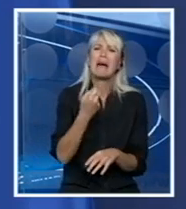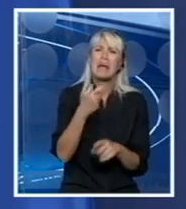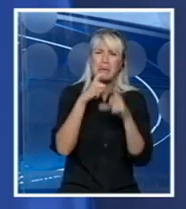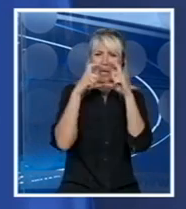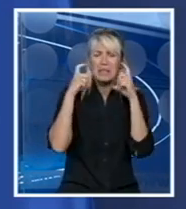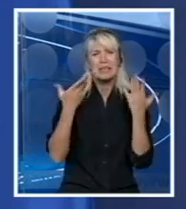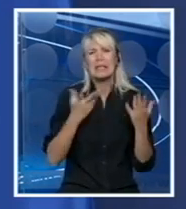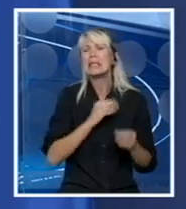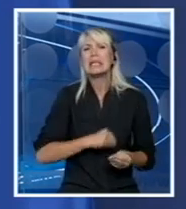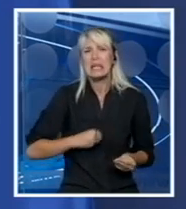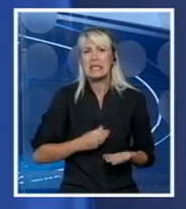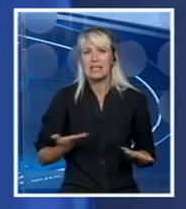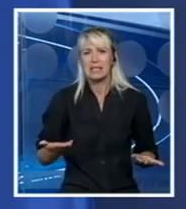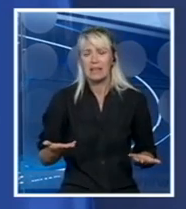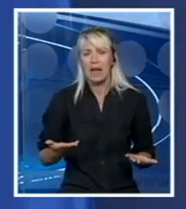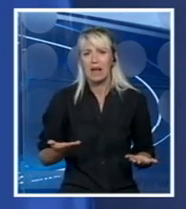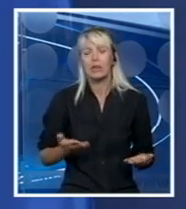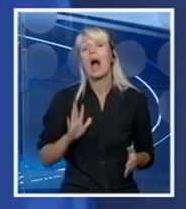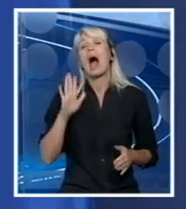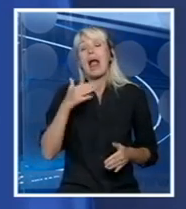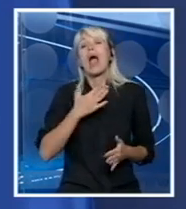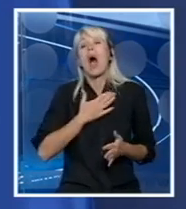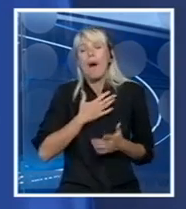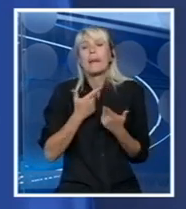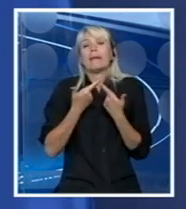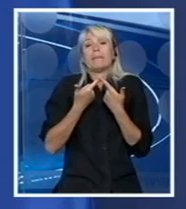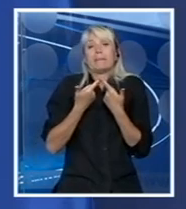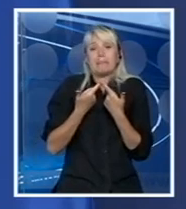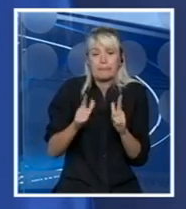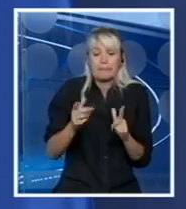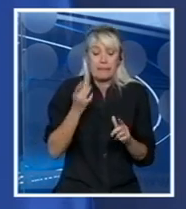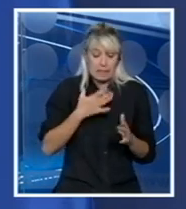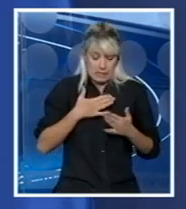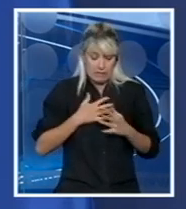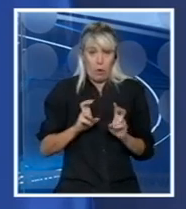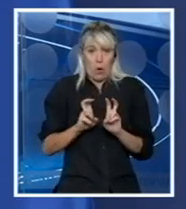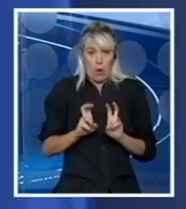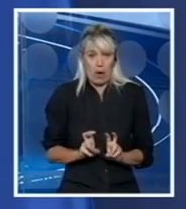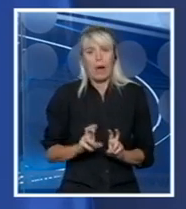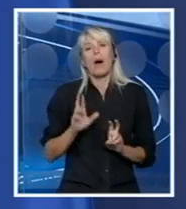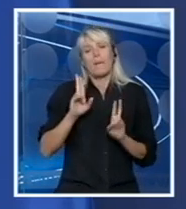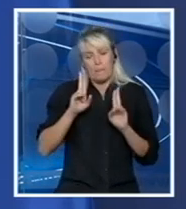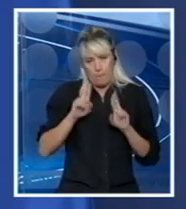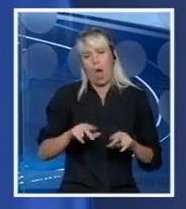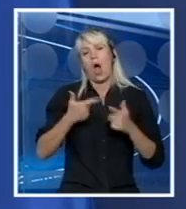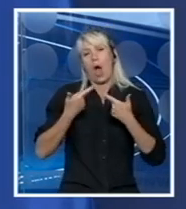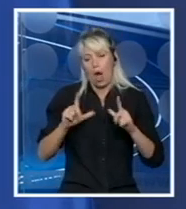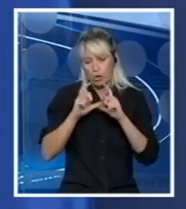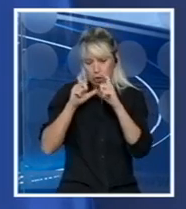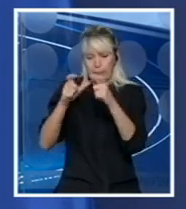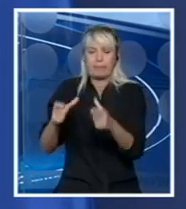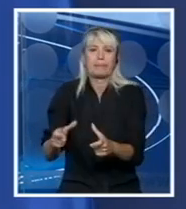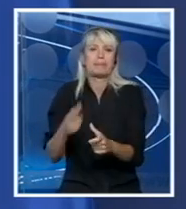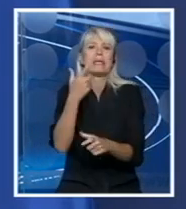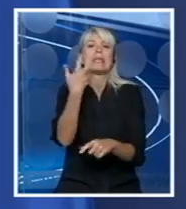dozvoljava se mogućnost kad je dete na svom, u svojoj klupi da odloži masku za to vreme